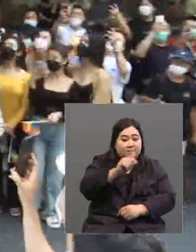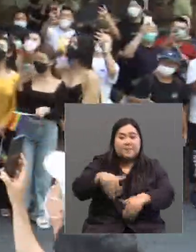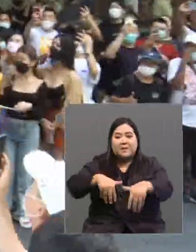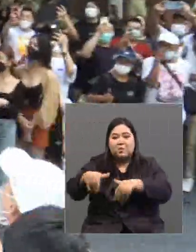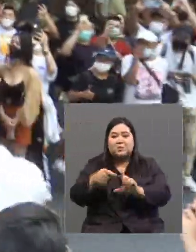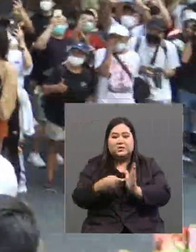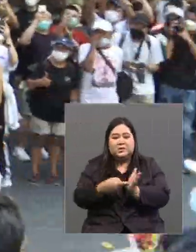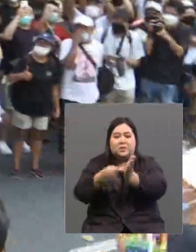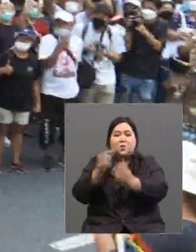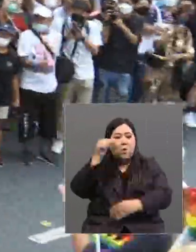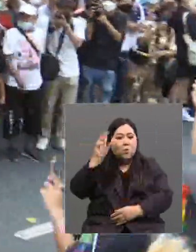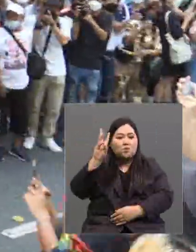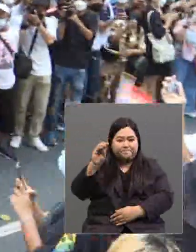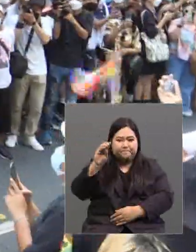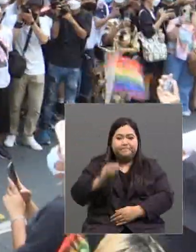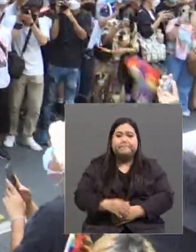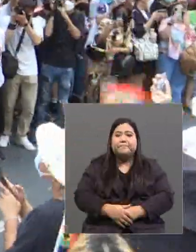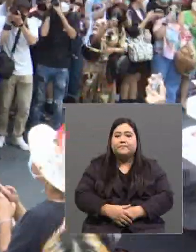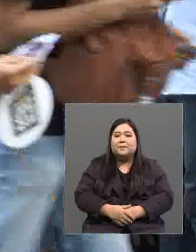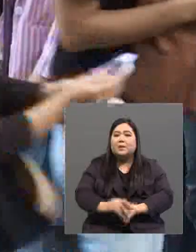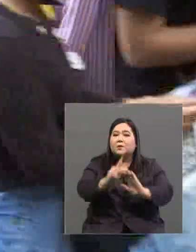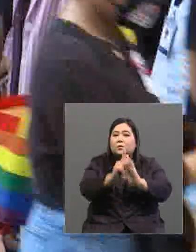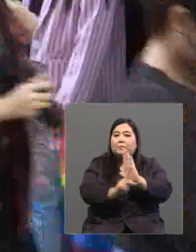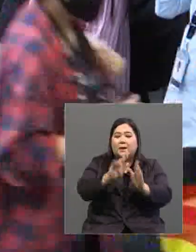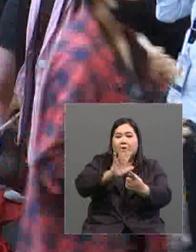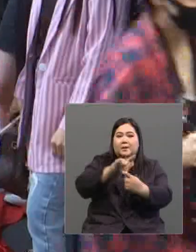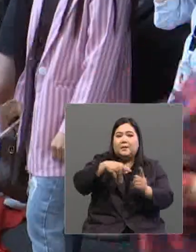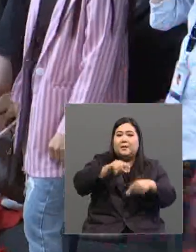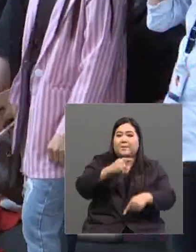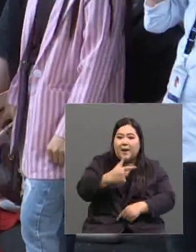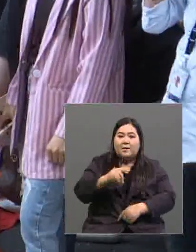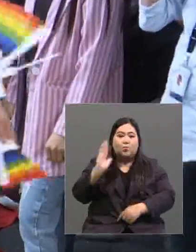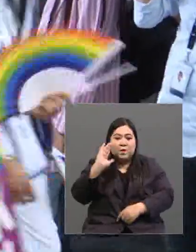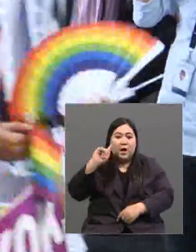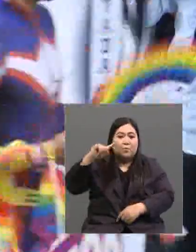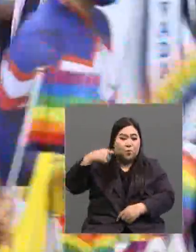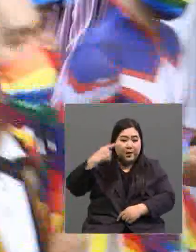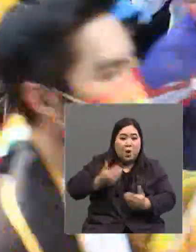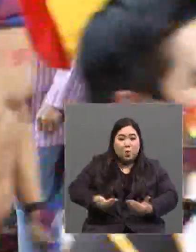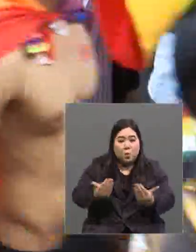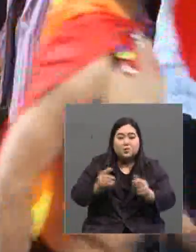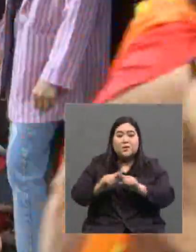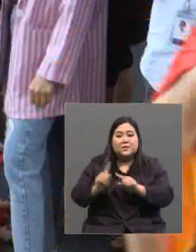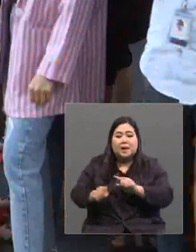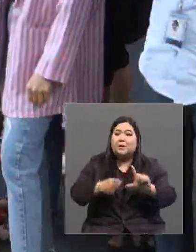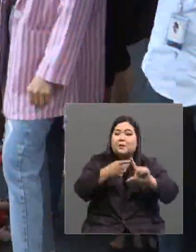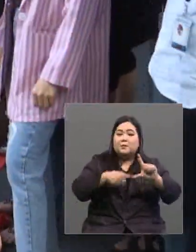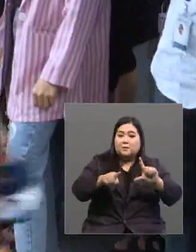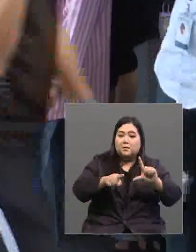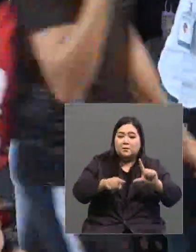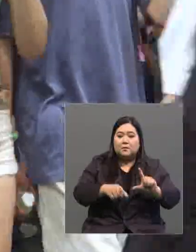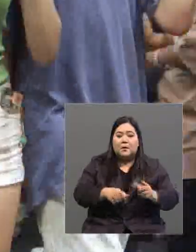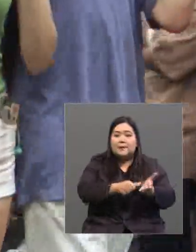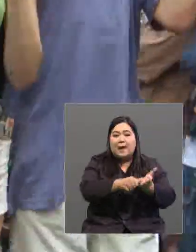60วันขณะที่การแก้ไขกฎหมายแพ่งเกี่ยวกับบิดามารดากับบุตรร่างของรัฐบาลและก้าวไกลไม่มีการแก้